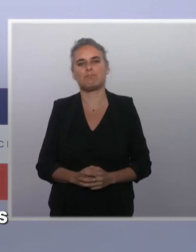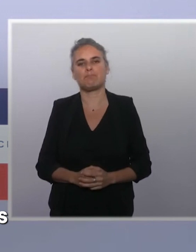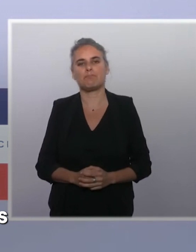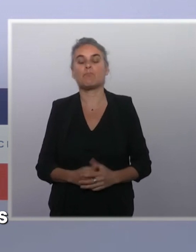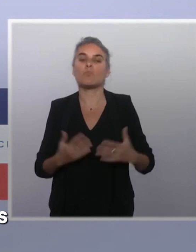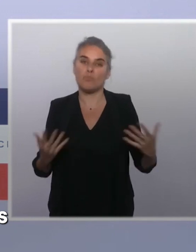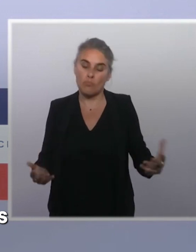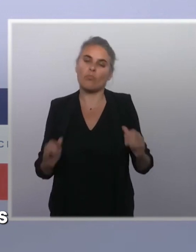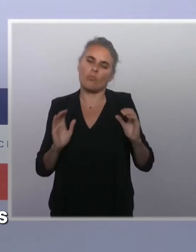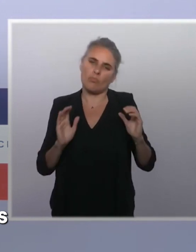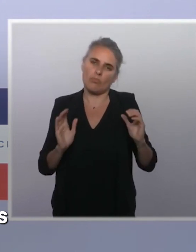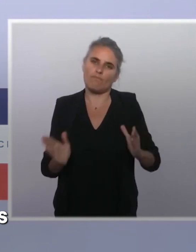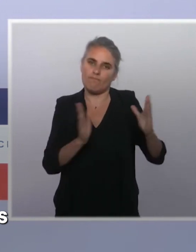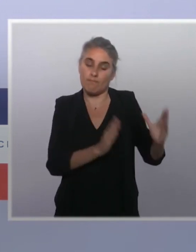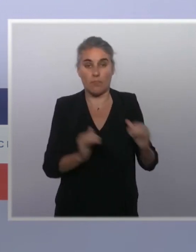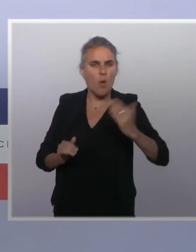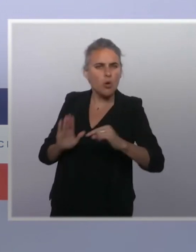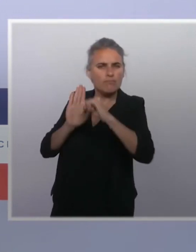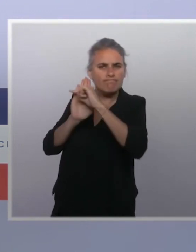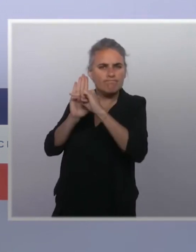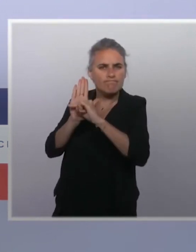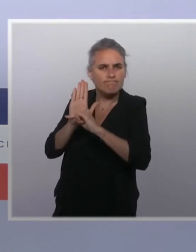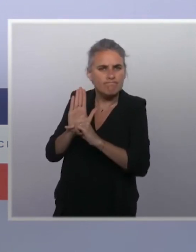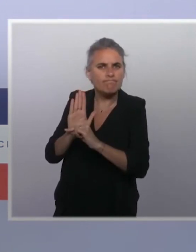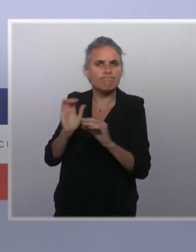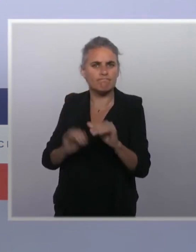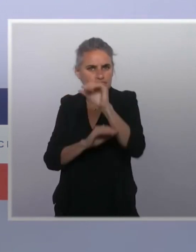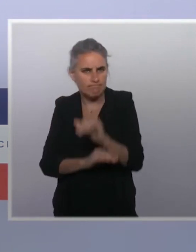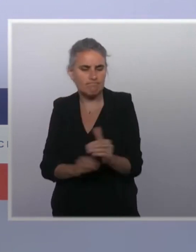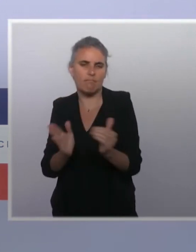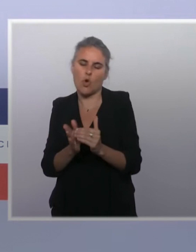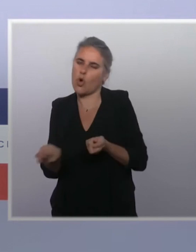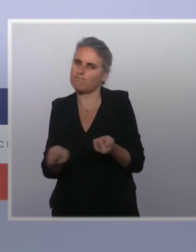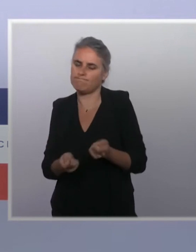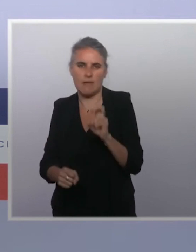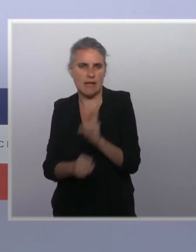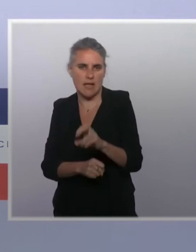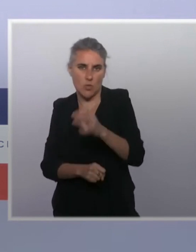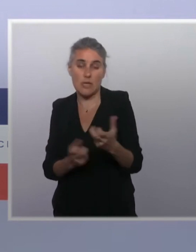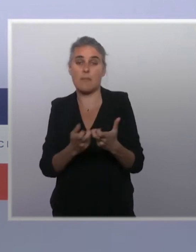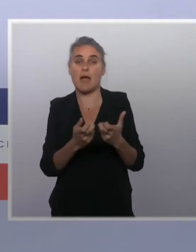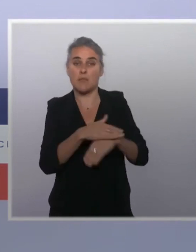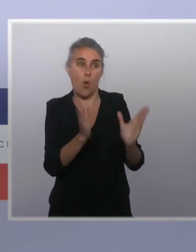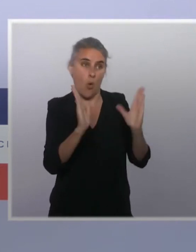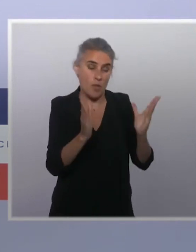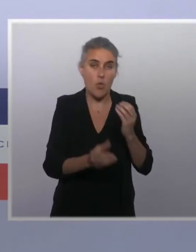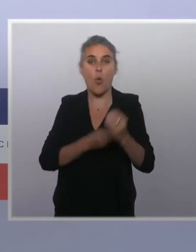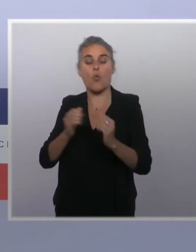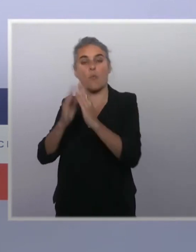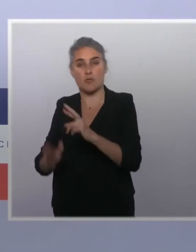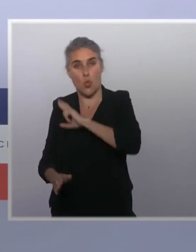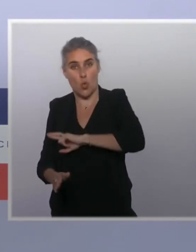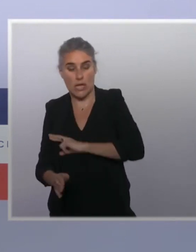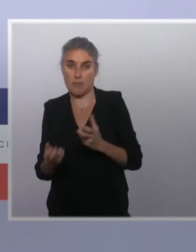En revanche, nous maintenons les autres mesures de gestion qui sont en vigueur. Je pense aux hôpitaux, aux EHPAD. Le